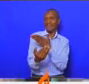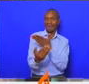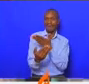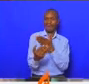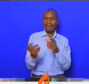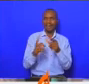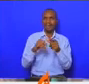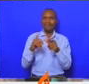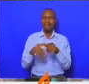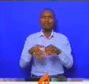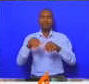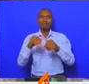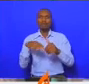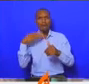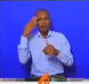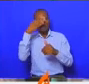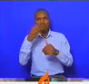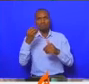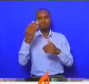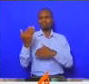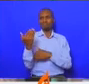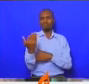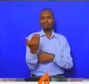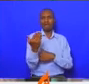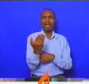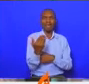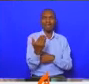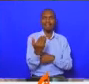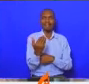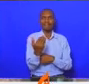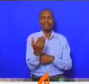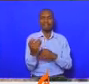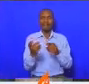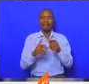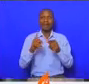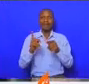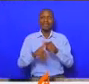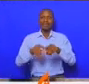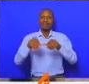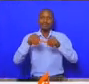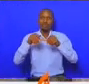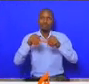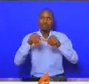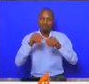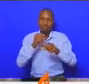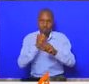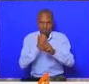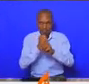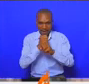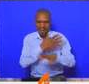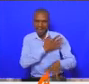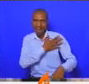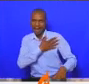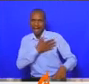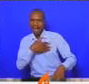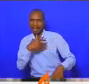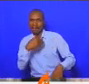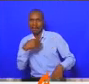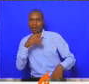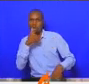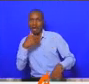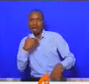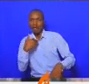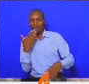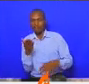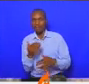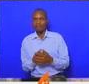youngsters, very nice pupils, they really need us. And for those who have the heart